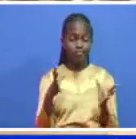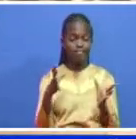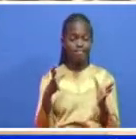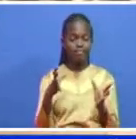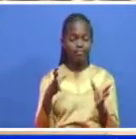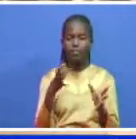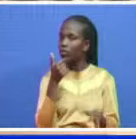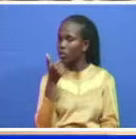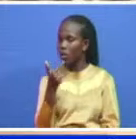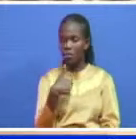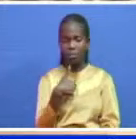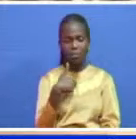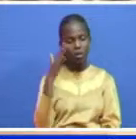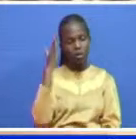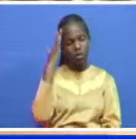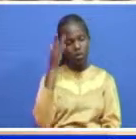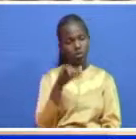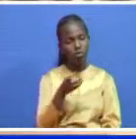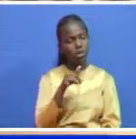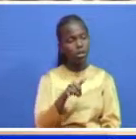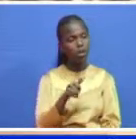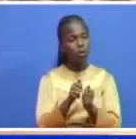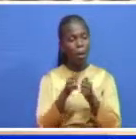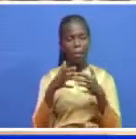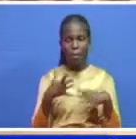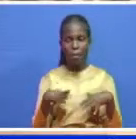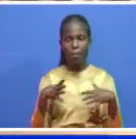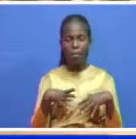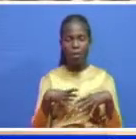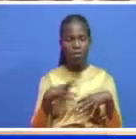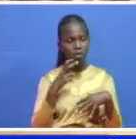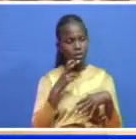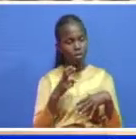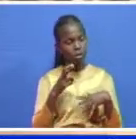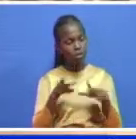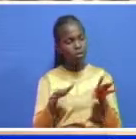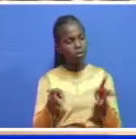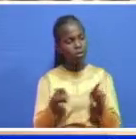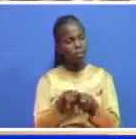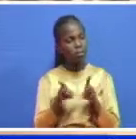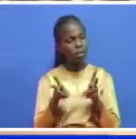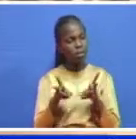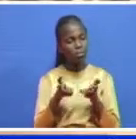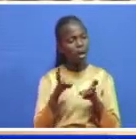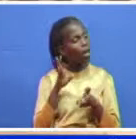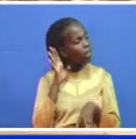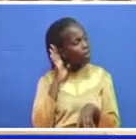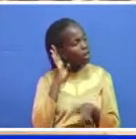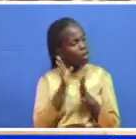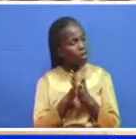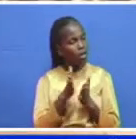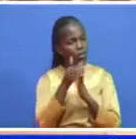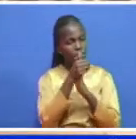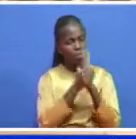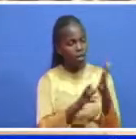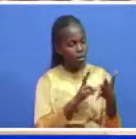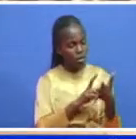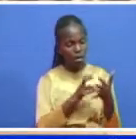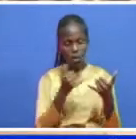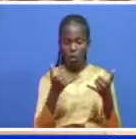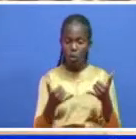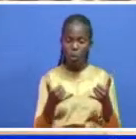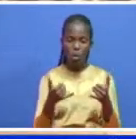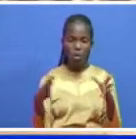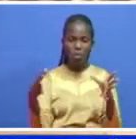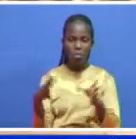nundu wakitumi kiu. Nene sinyo mnudu mutinda anando. Nimuona haku. Nimuona mkuthi kusia tumeme. Nimusomu madhangu. Oyu katika ndhino ya Kenya. Pa mpai kune mkwa